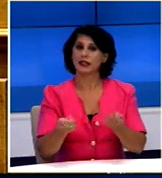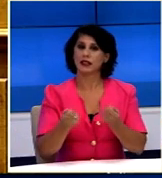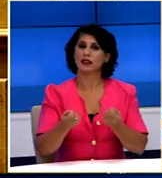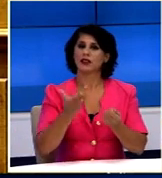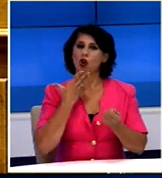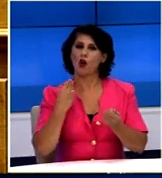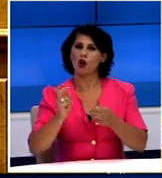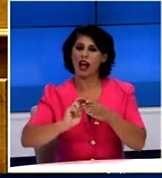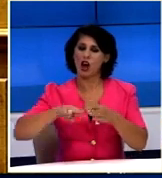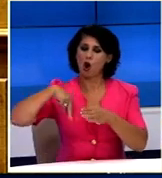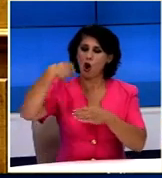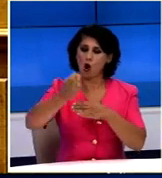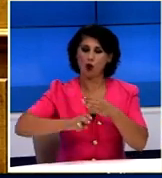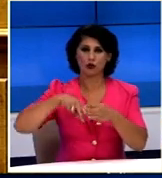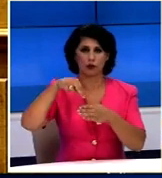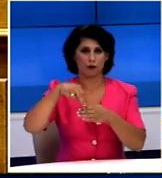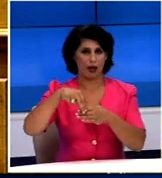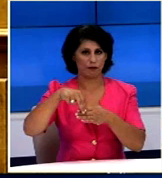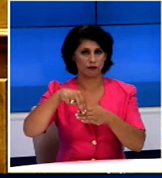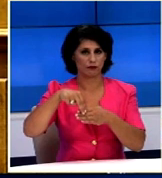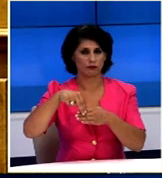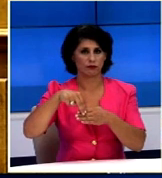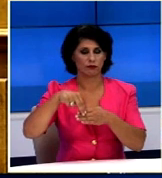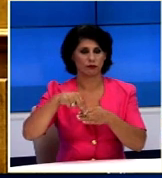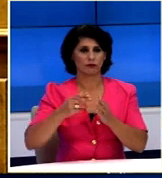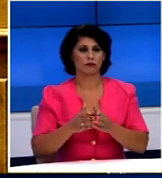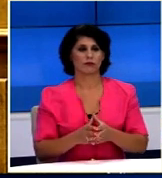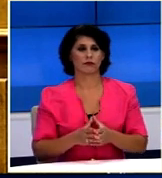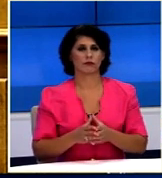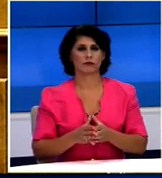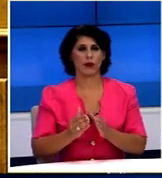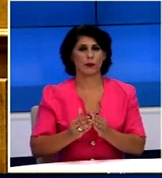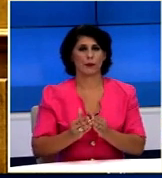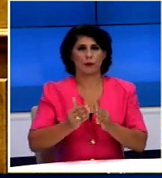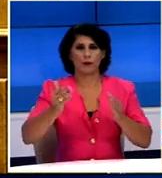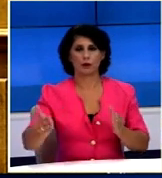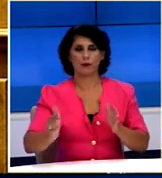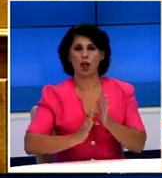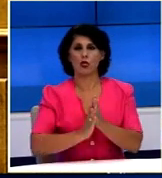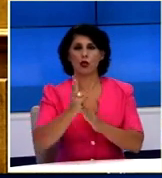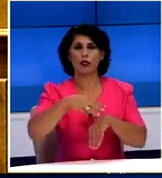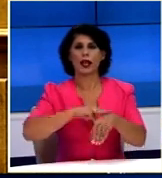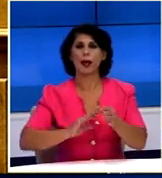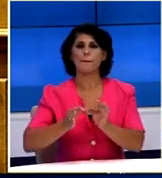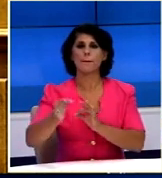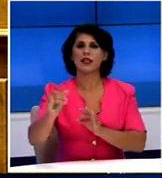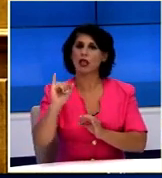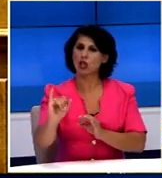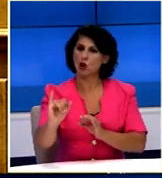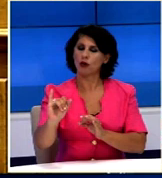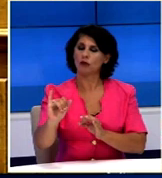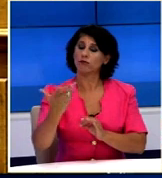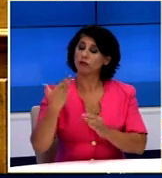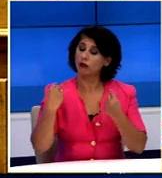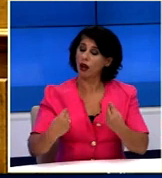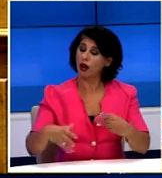ωραία κυβίστηση και να επεκτείνετε στα 12 μίλια στο Ιόνιο. Καλοδεχούμενη η κυβίστηση. Να